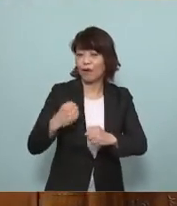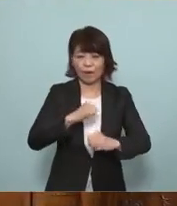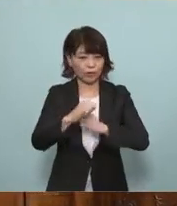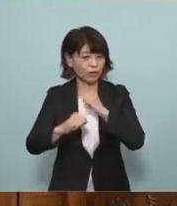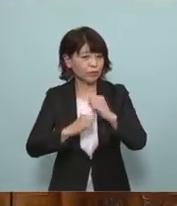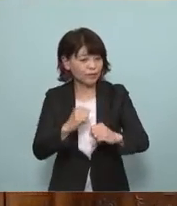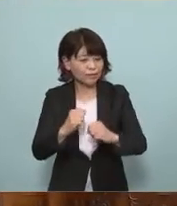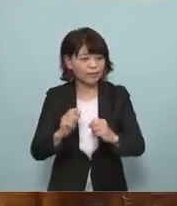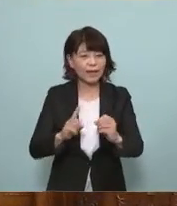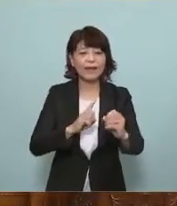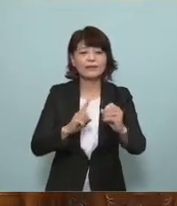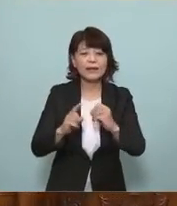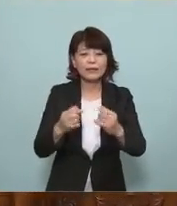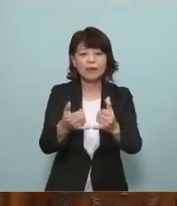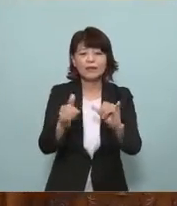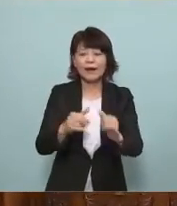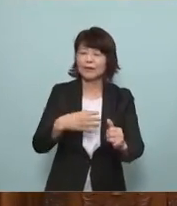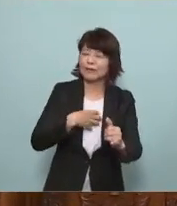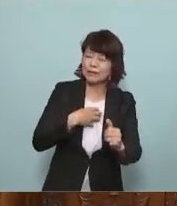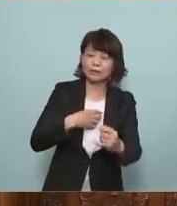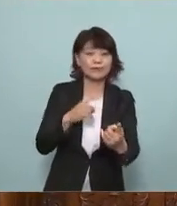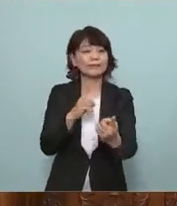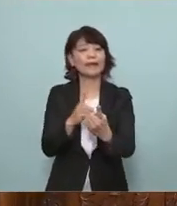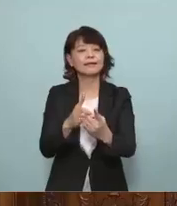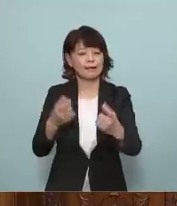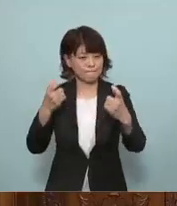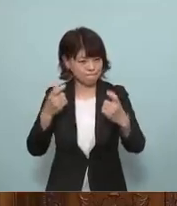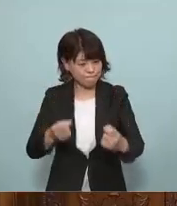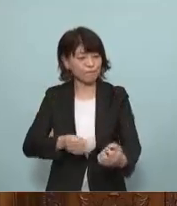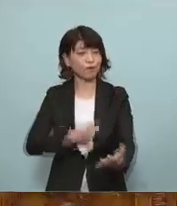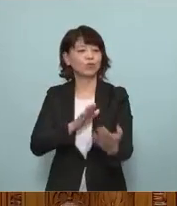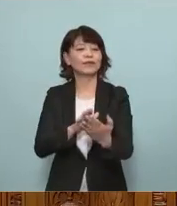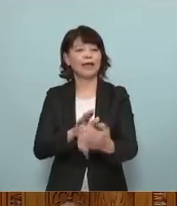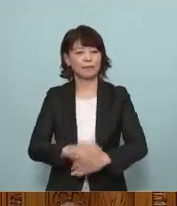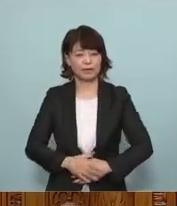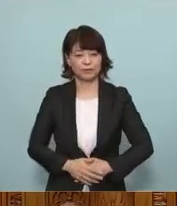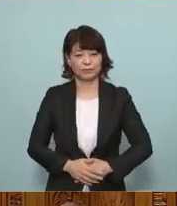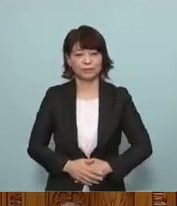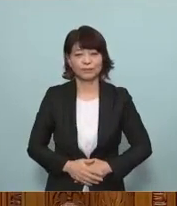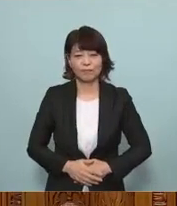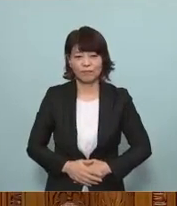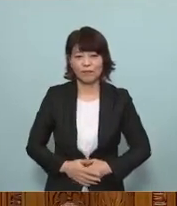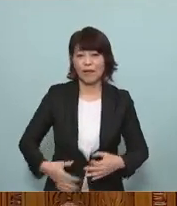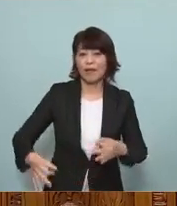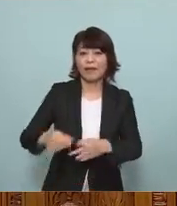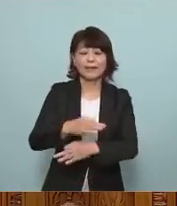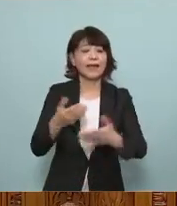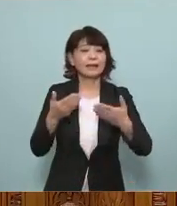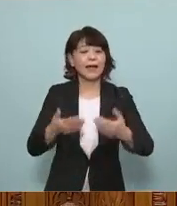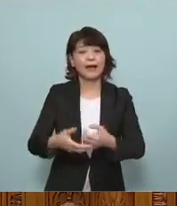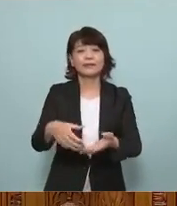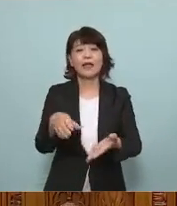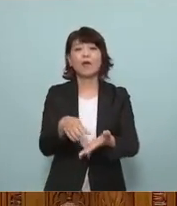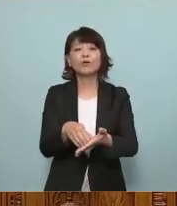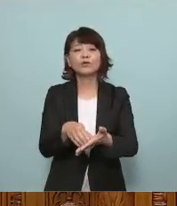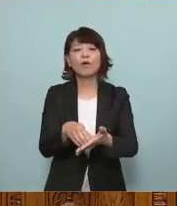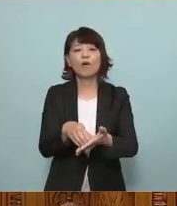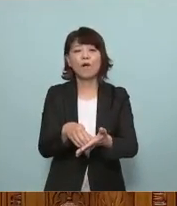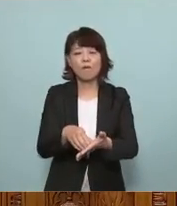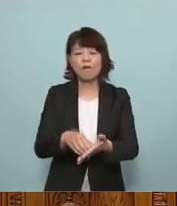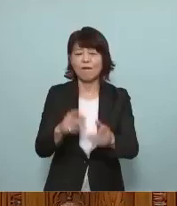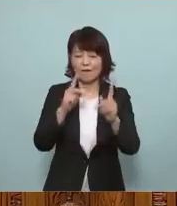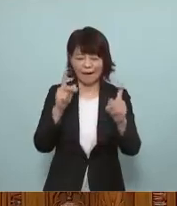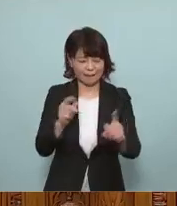デジタル社会のリスクに対し正面から向き合います。経済安全保障も待ったなしの課題であ